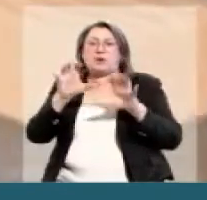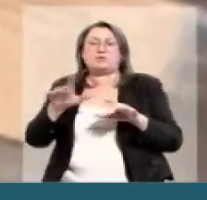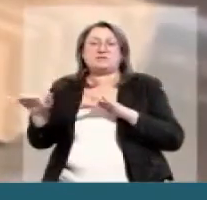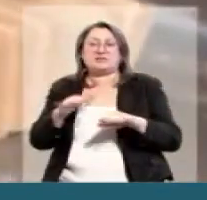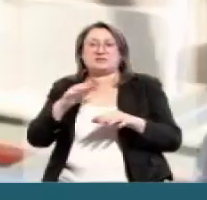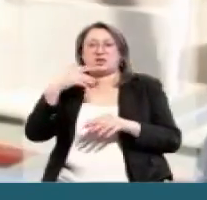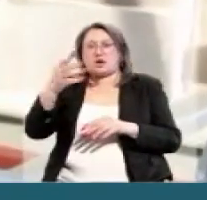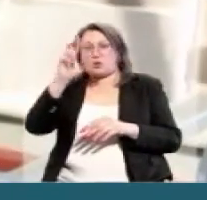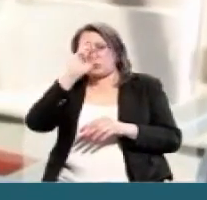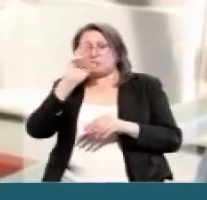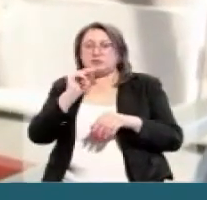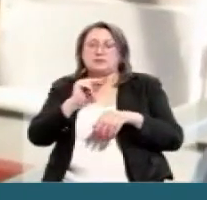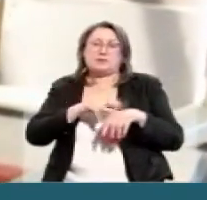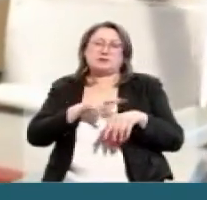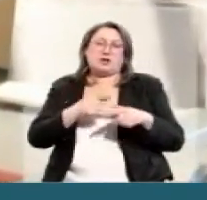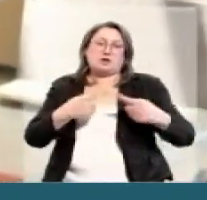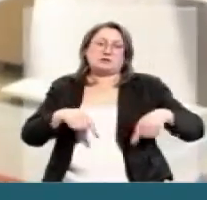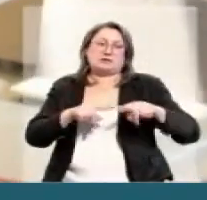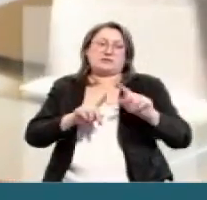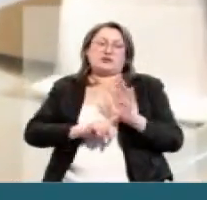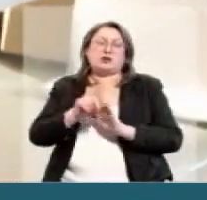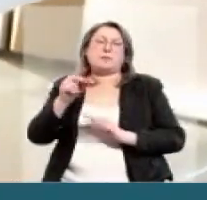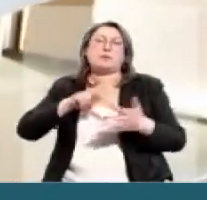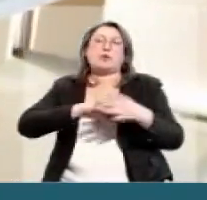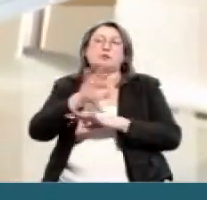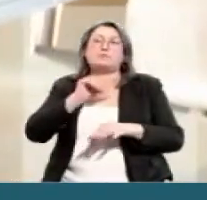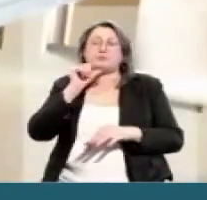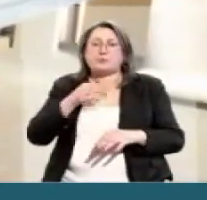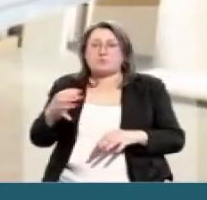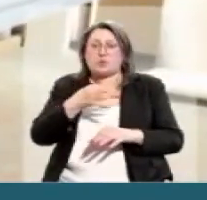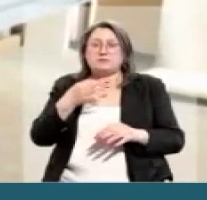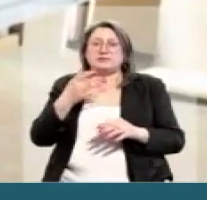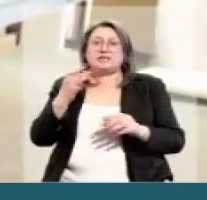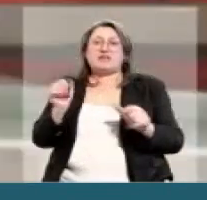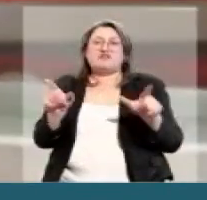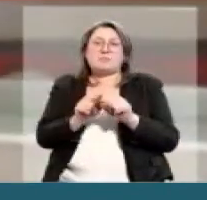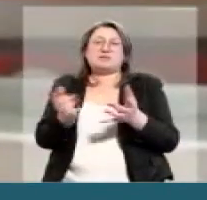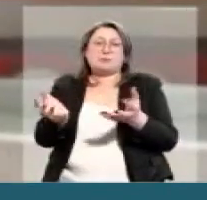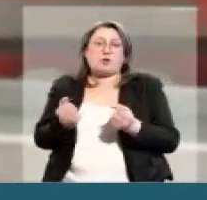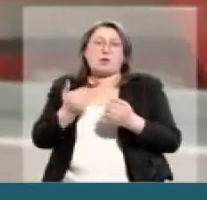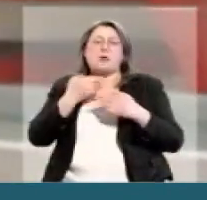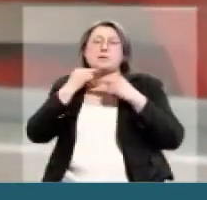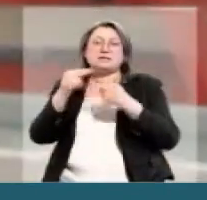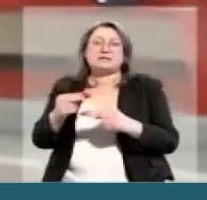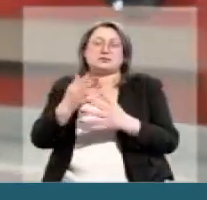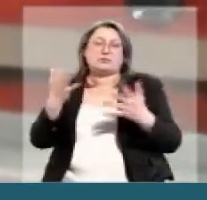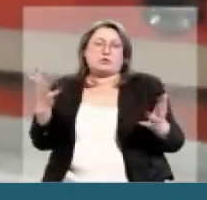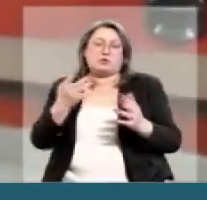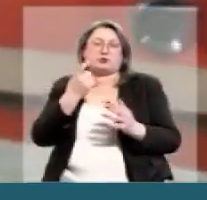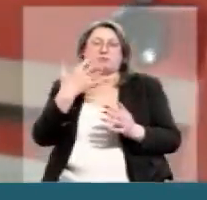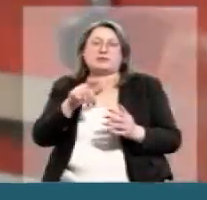стороны государственных и правоохранительных органов. С начала проекта только в Кустанайской области на совместных приемах обратилось более